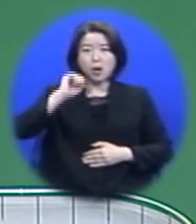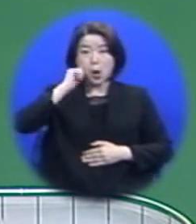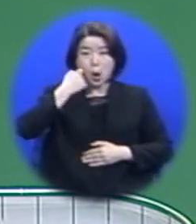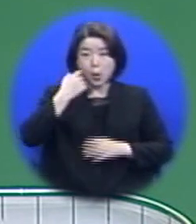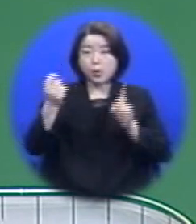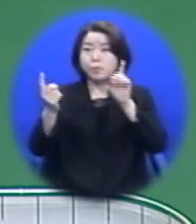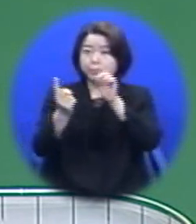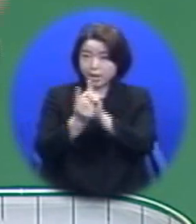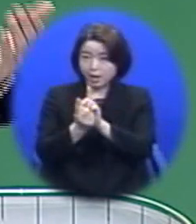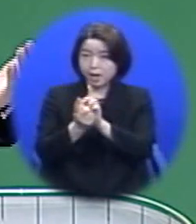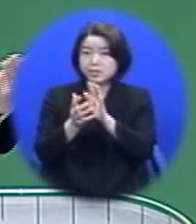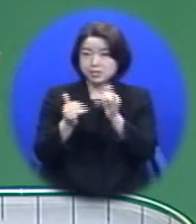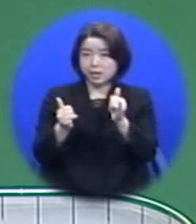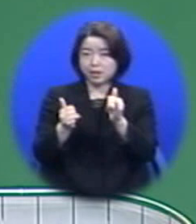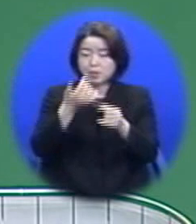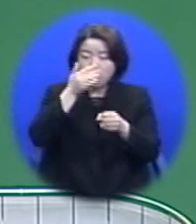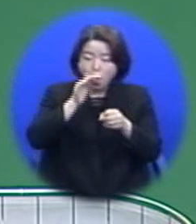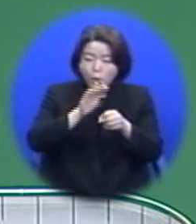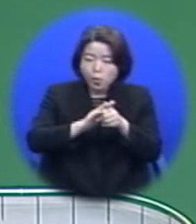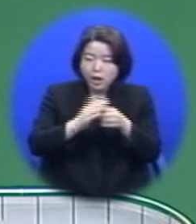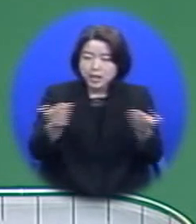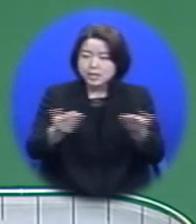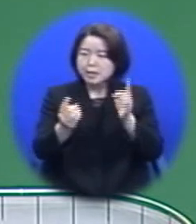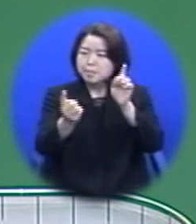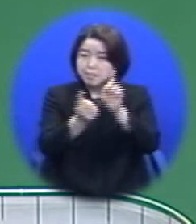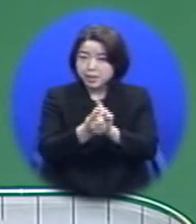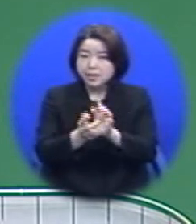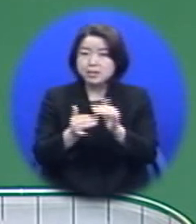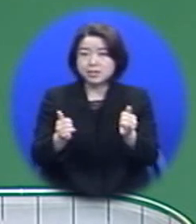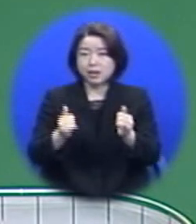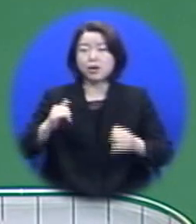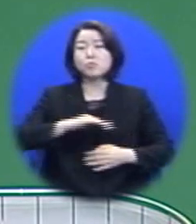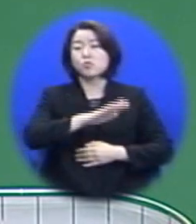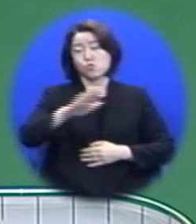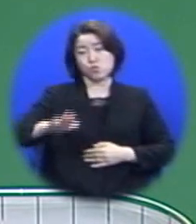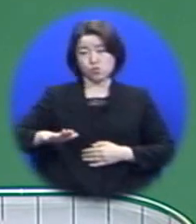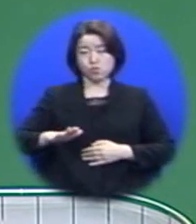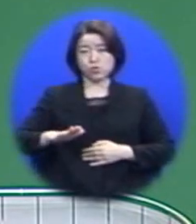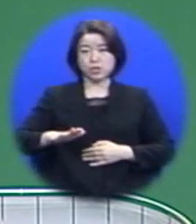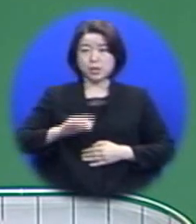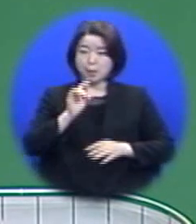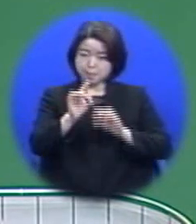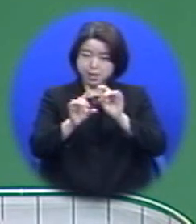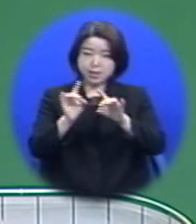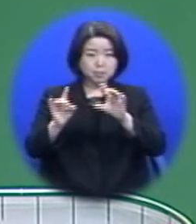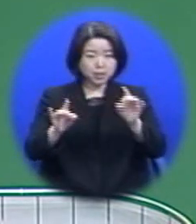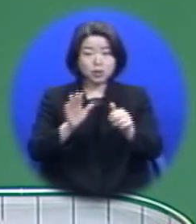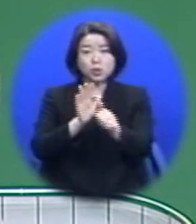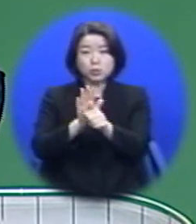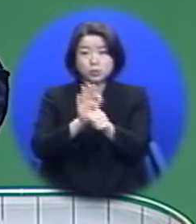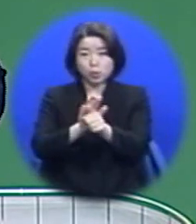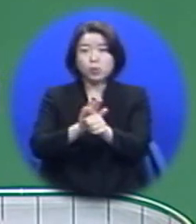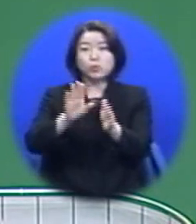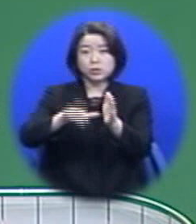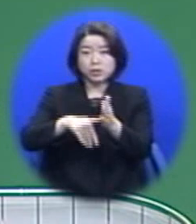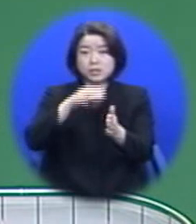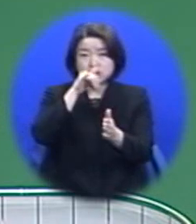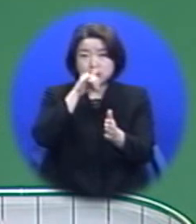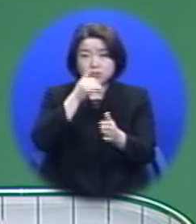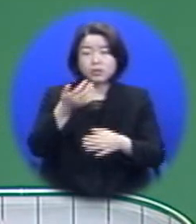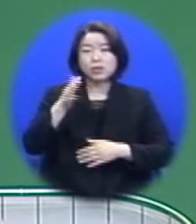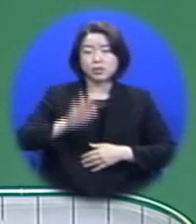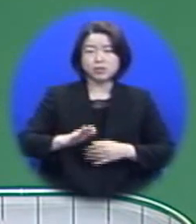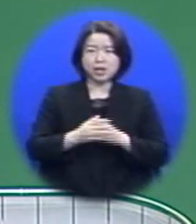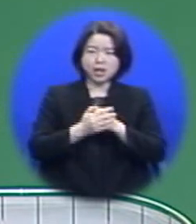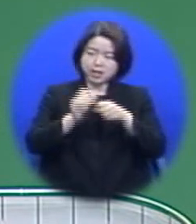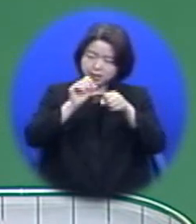사람 억울한 일을 만난 사람 우리 나름대로 때때로 돕기도 합니다 그런데